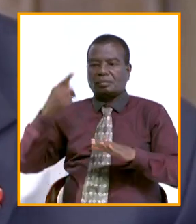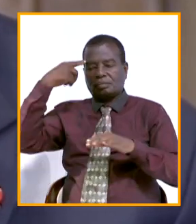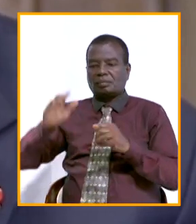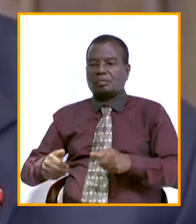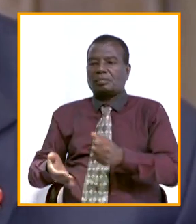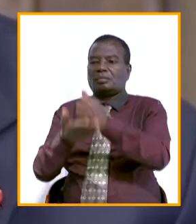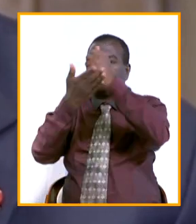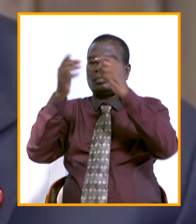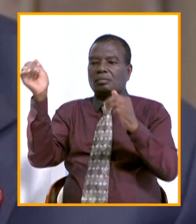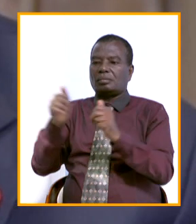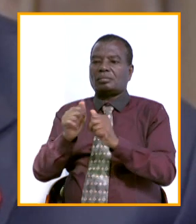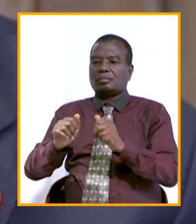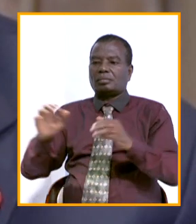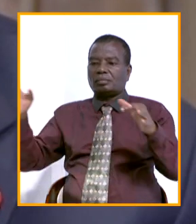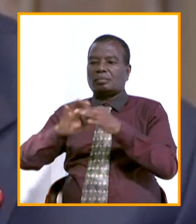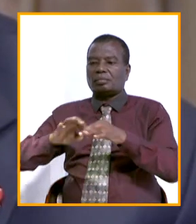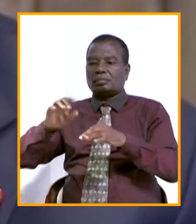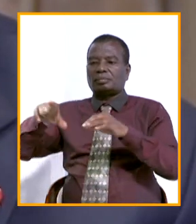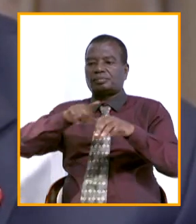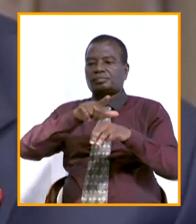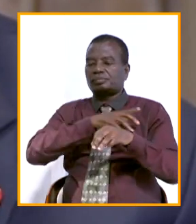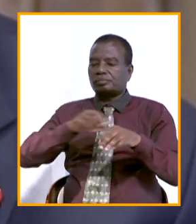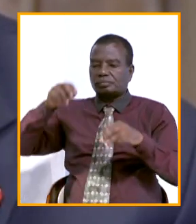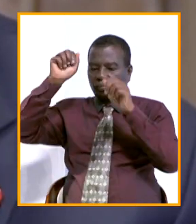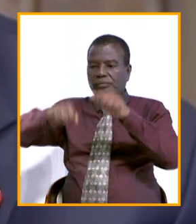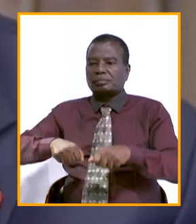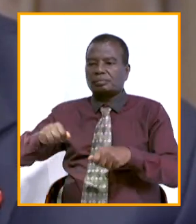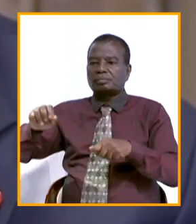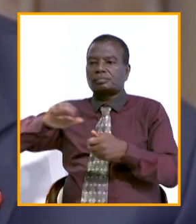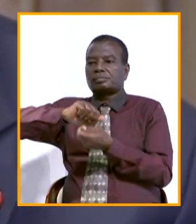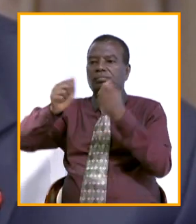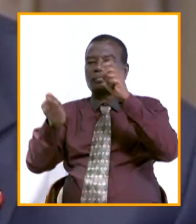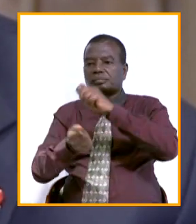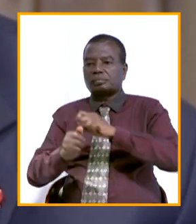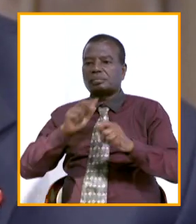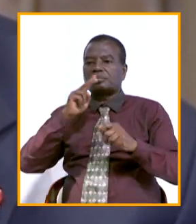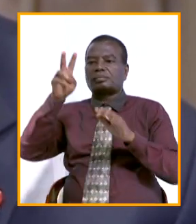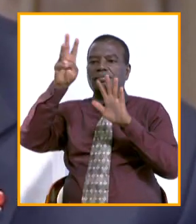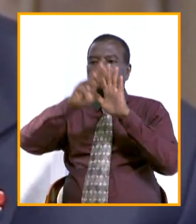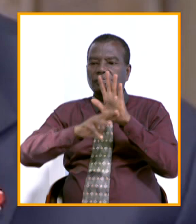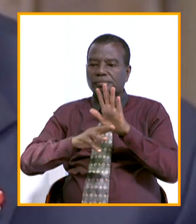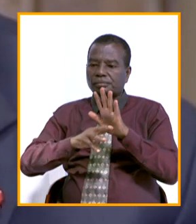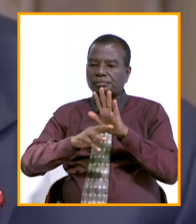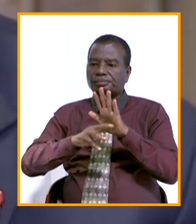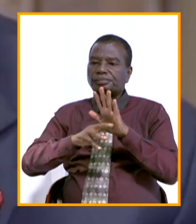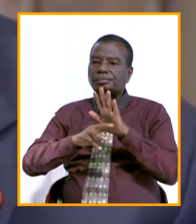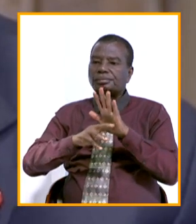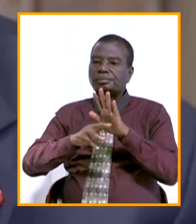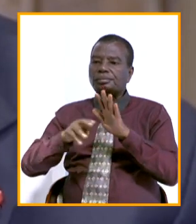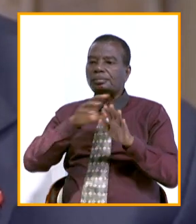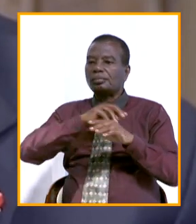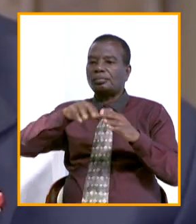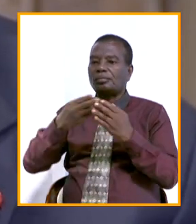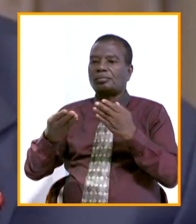aider avec des partenaires locaux à transformer, on est capable de changer véritablement et de